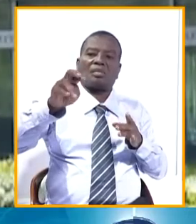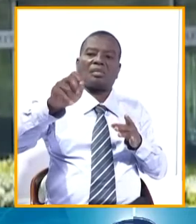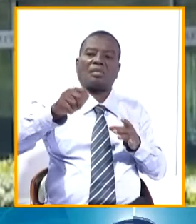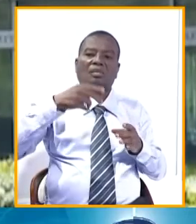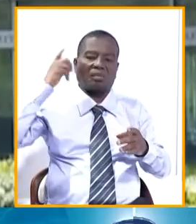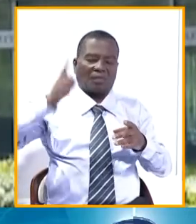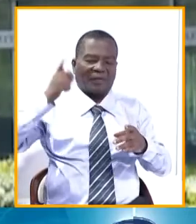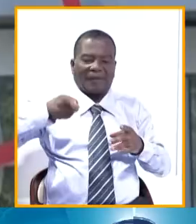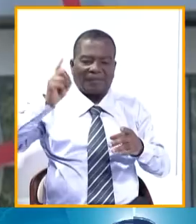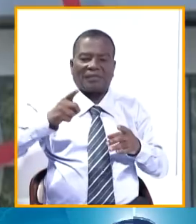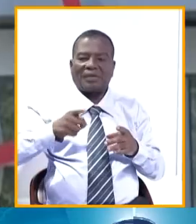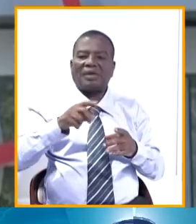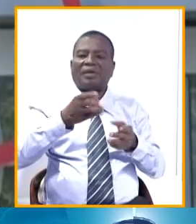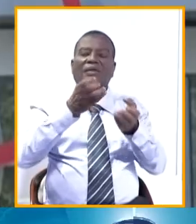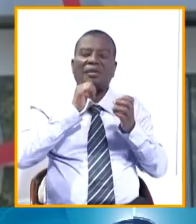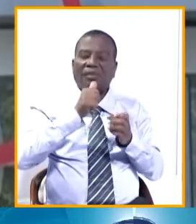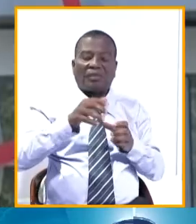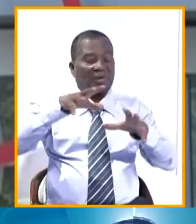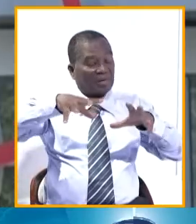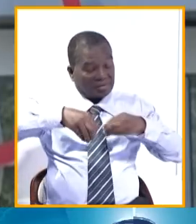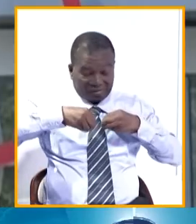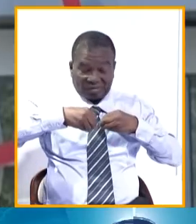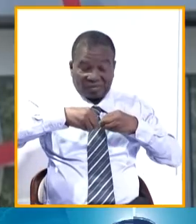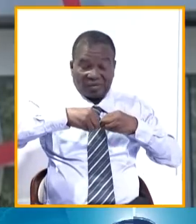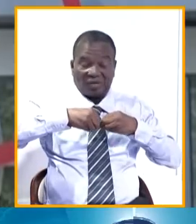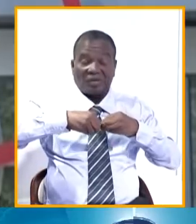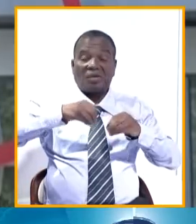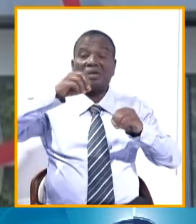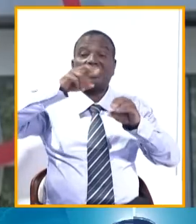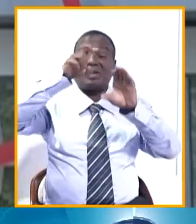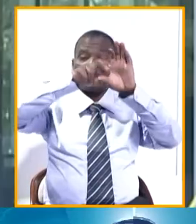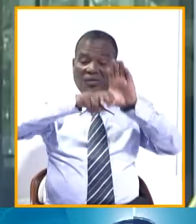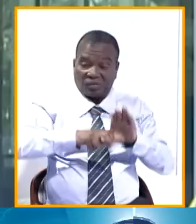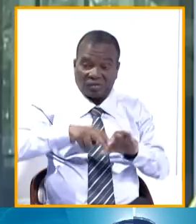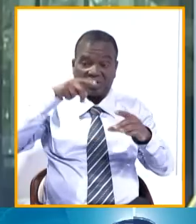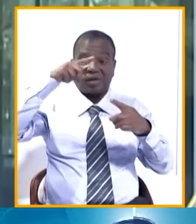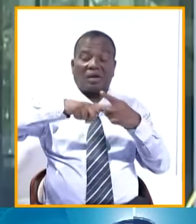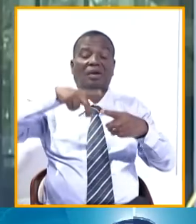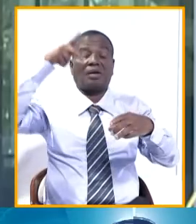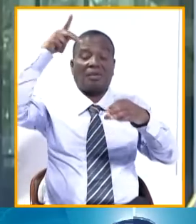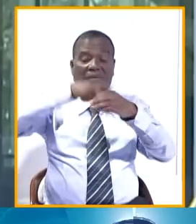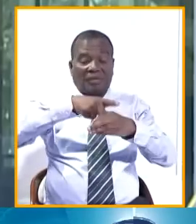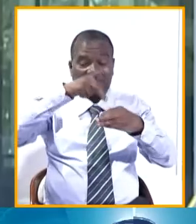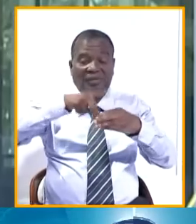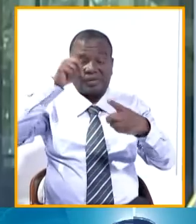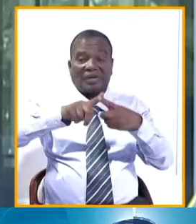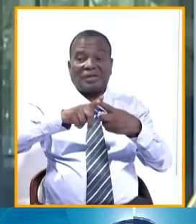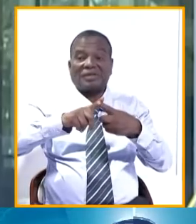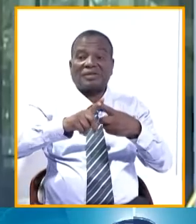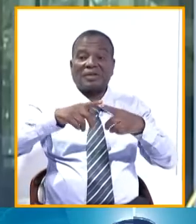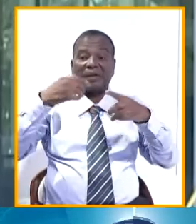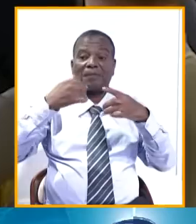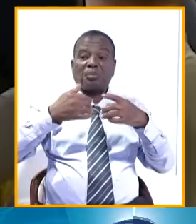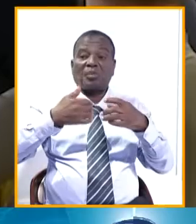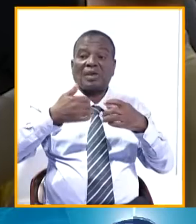athlètes russes sont autorisés. En effet, le Comité international olympique examine la possibilité d'autoriser